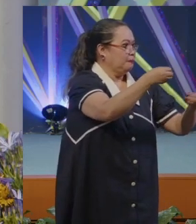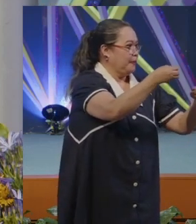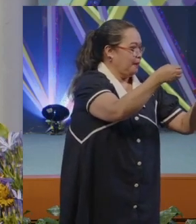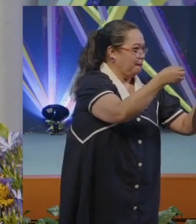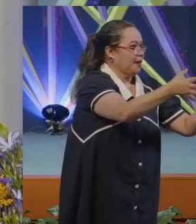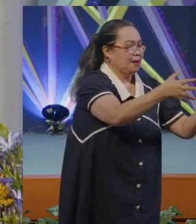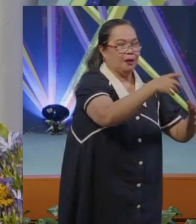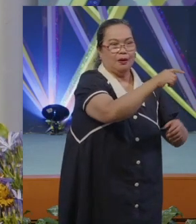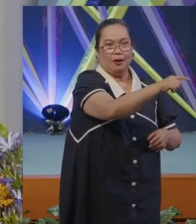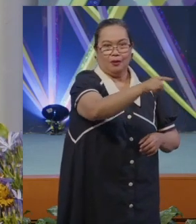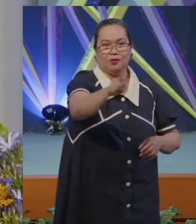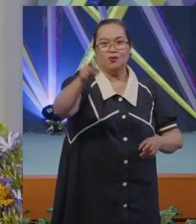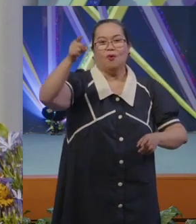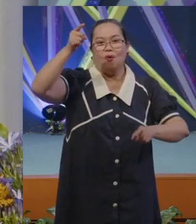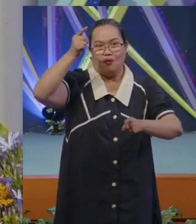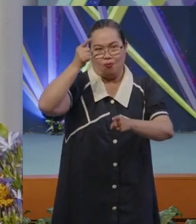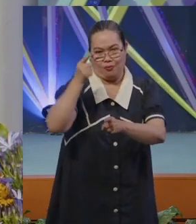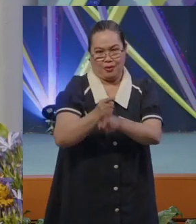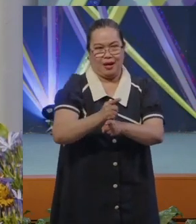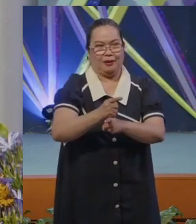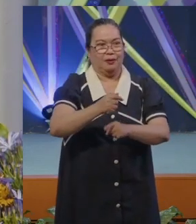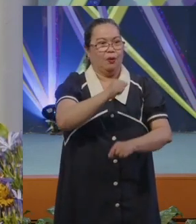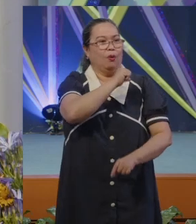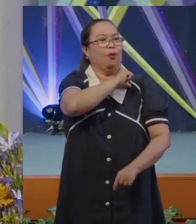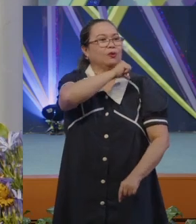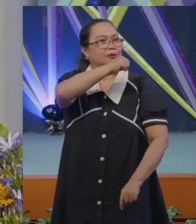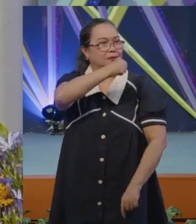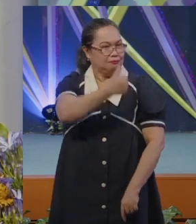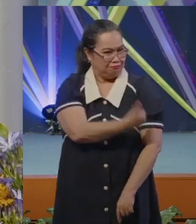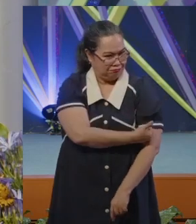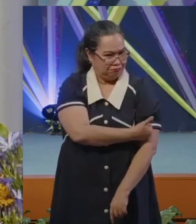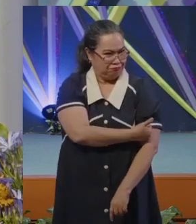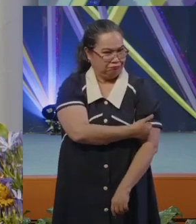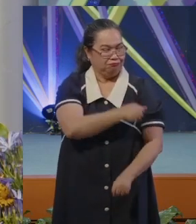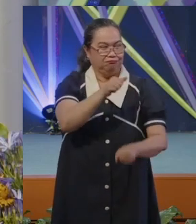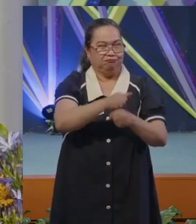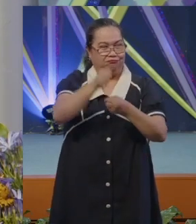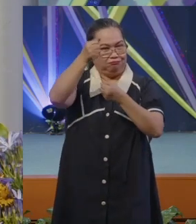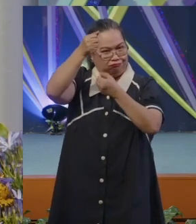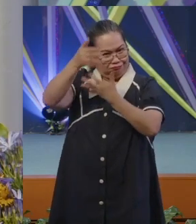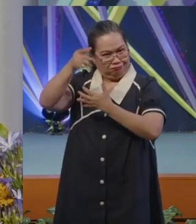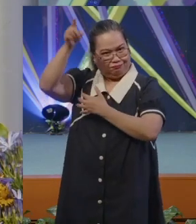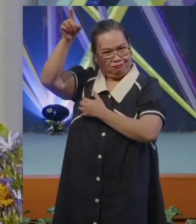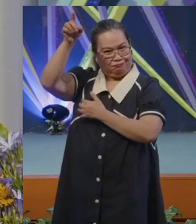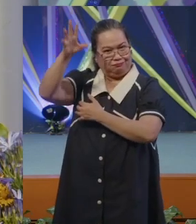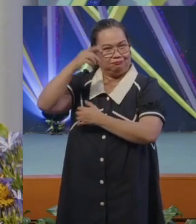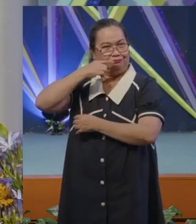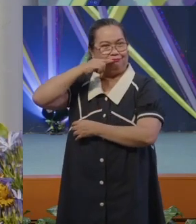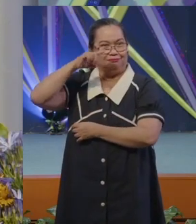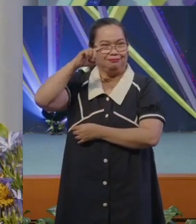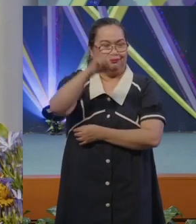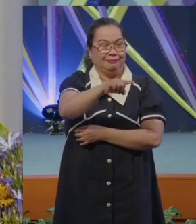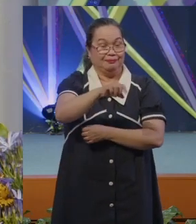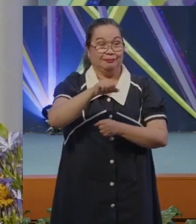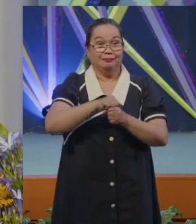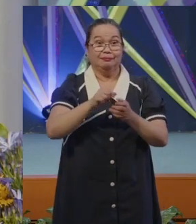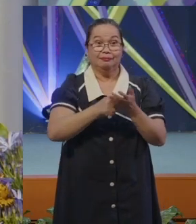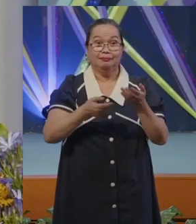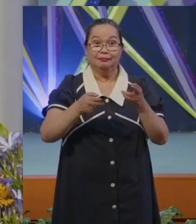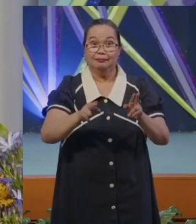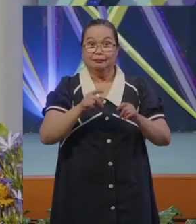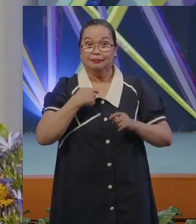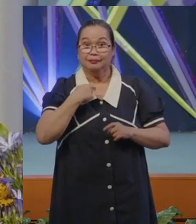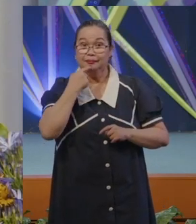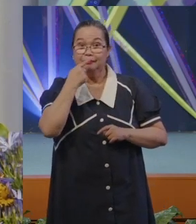kayo ng karapatan, ng otoridad na sumunod sa kanyang pagtawag. Ngayon, iba't iba ang pagtawag